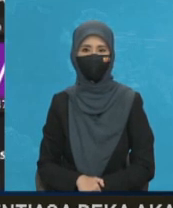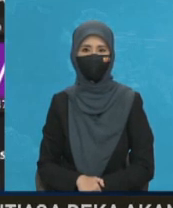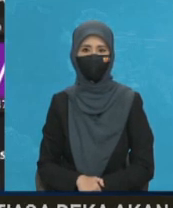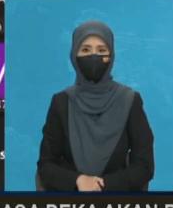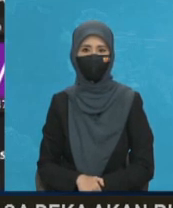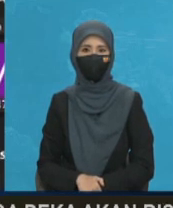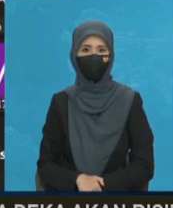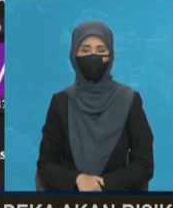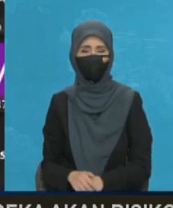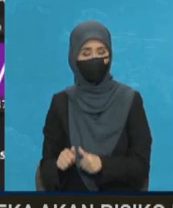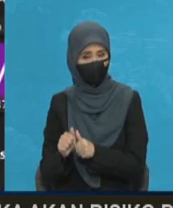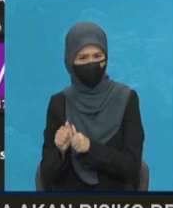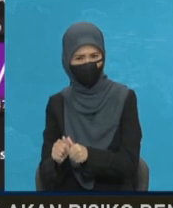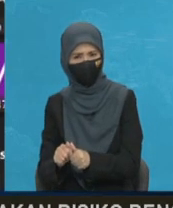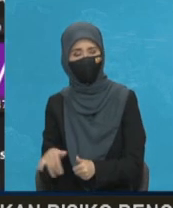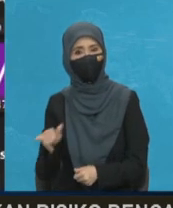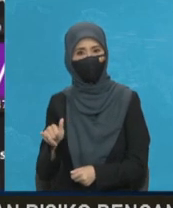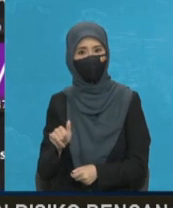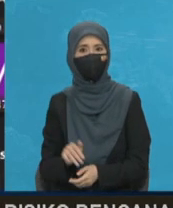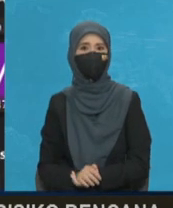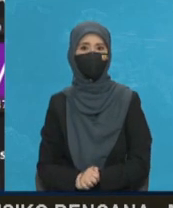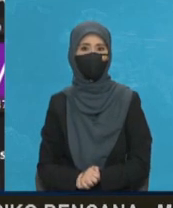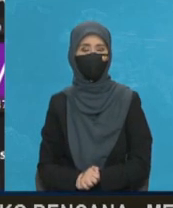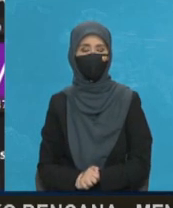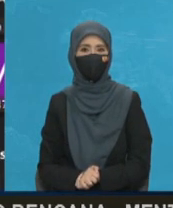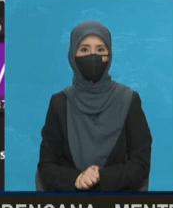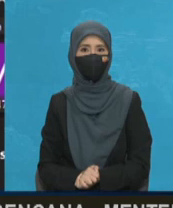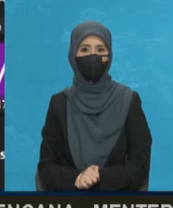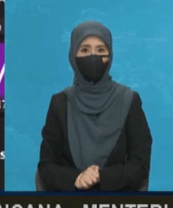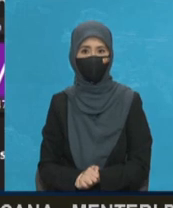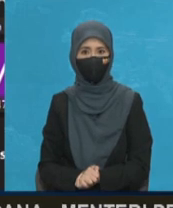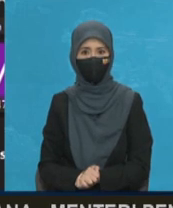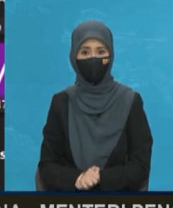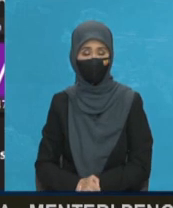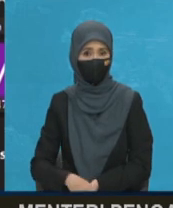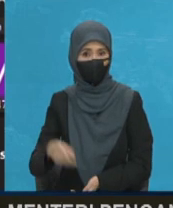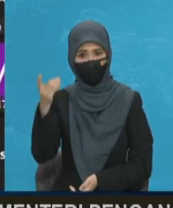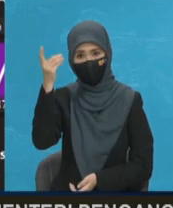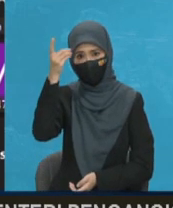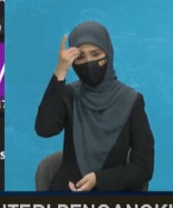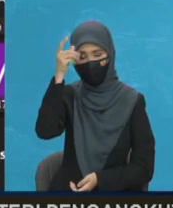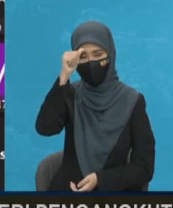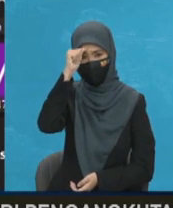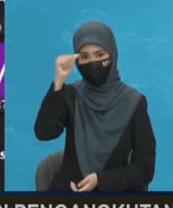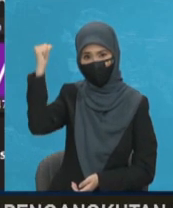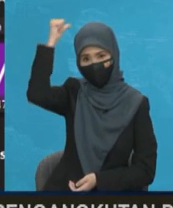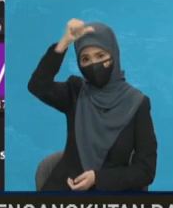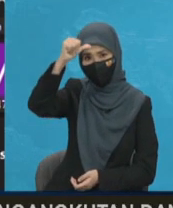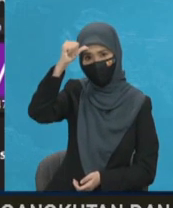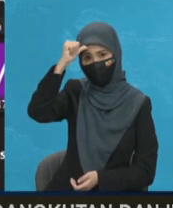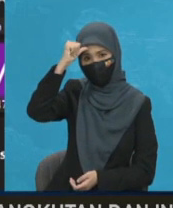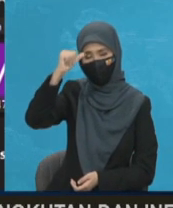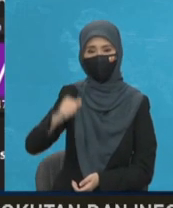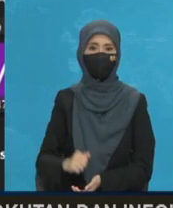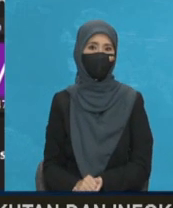yang menyertai nyeri yang hormat meja robot sarada top areke seriawan Haji Amir Renaissance Benhil rekayasa formula